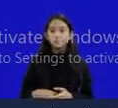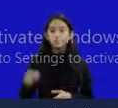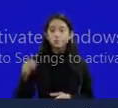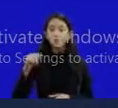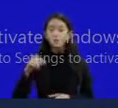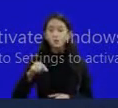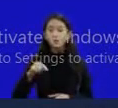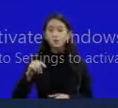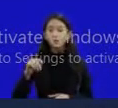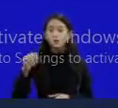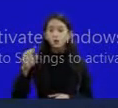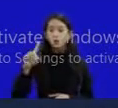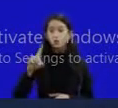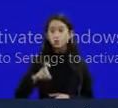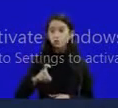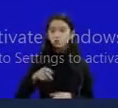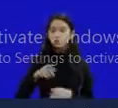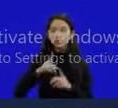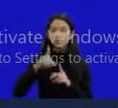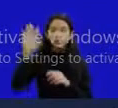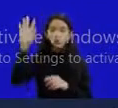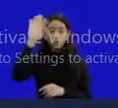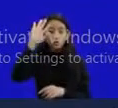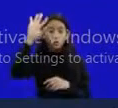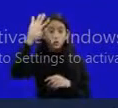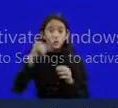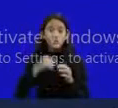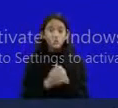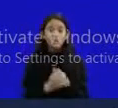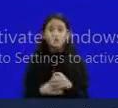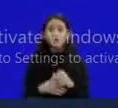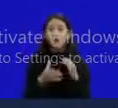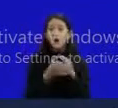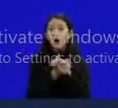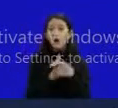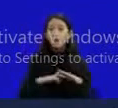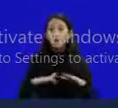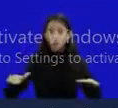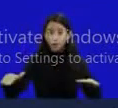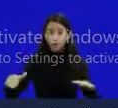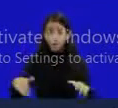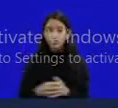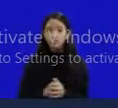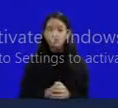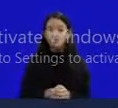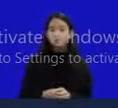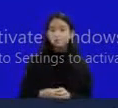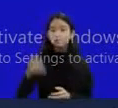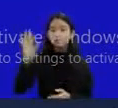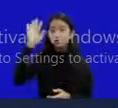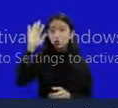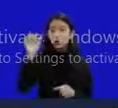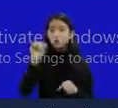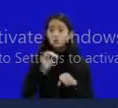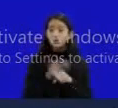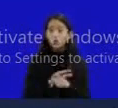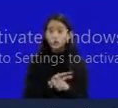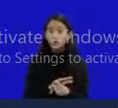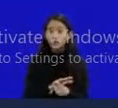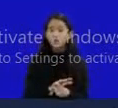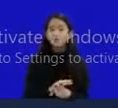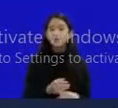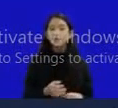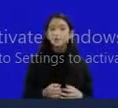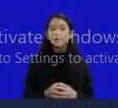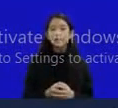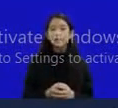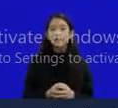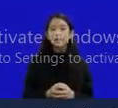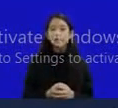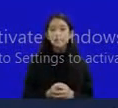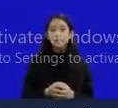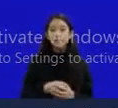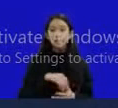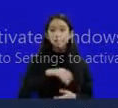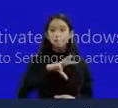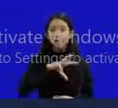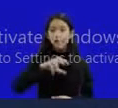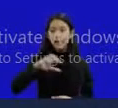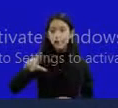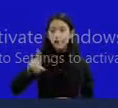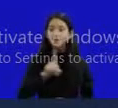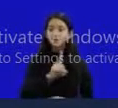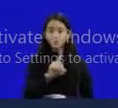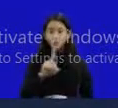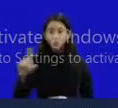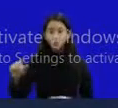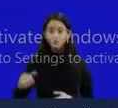kondisi dan kebutuhan dan keamanan situasi copied di daerahnya sendiri Hai kondisi dan kebutuhan